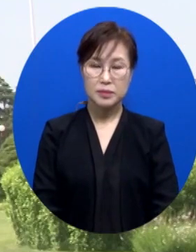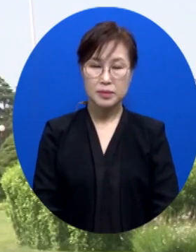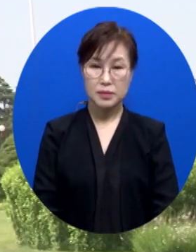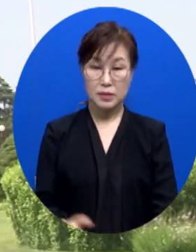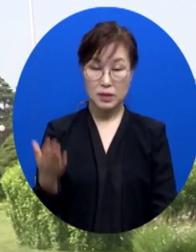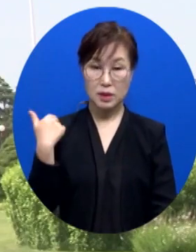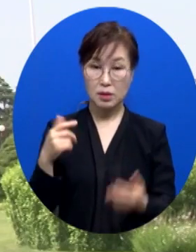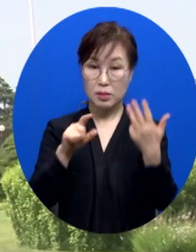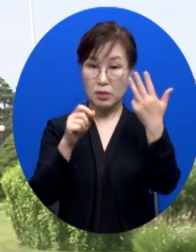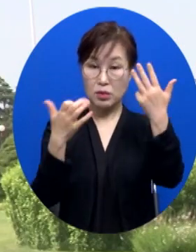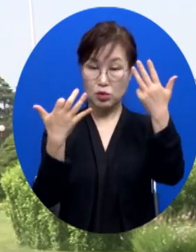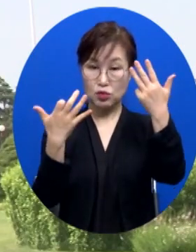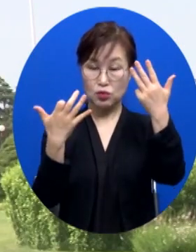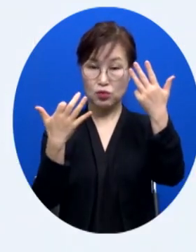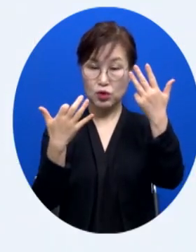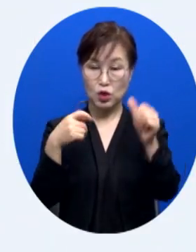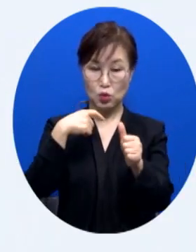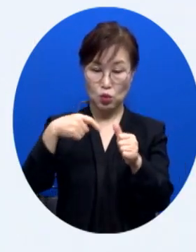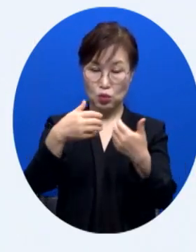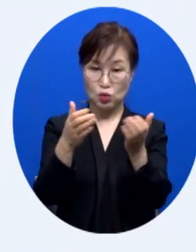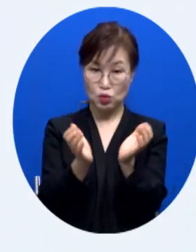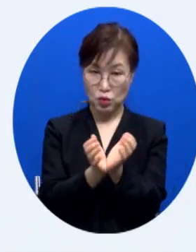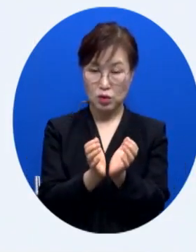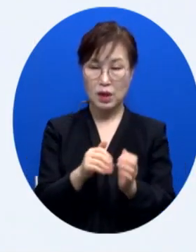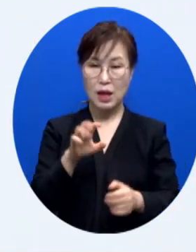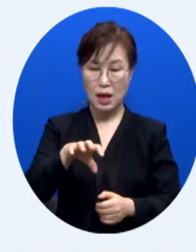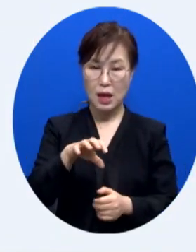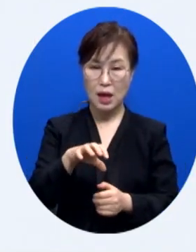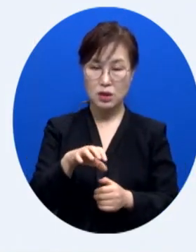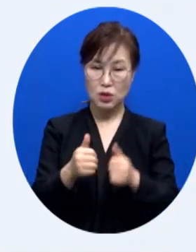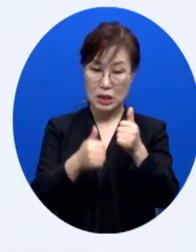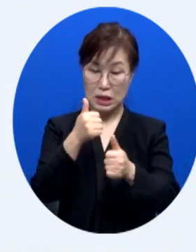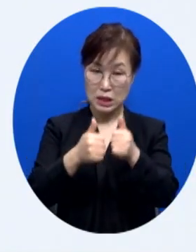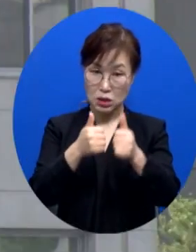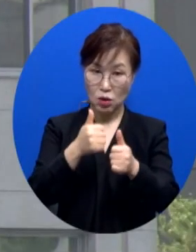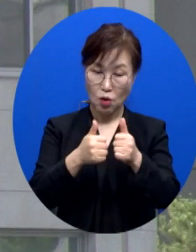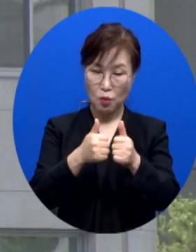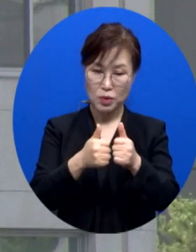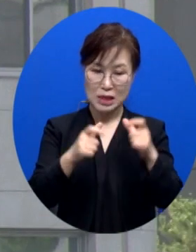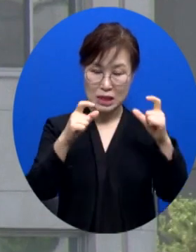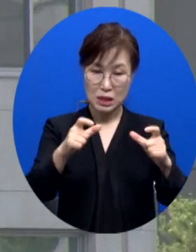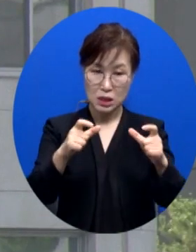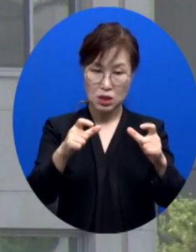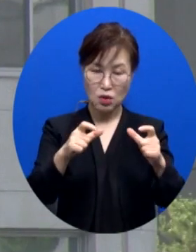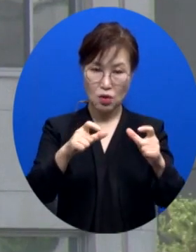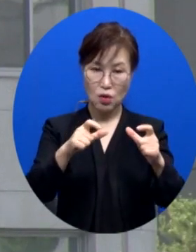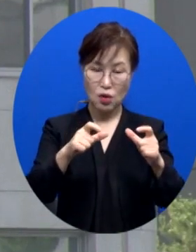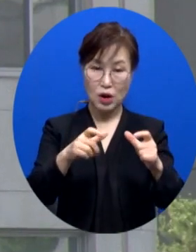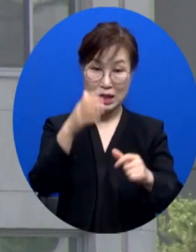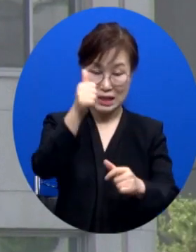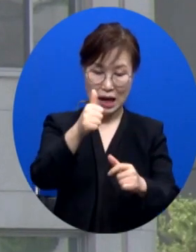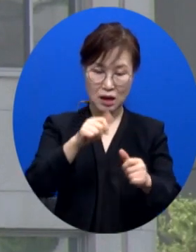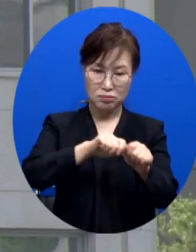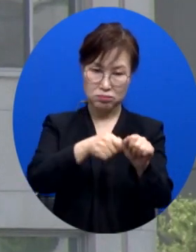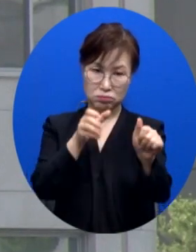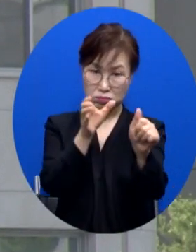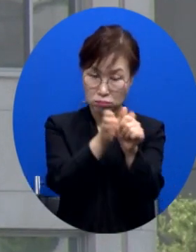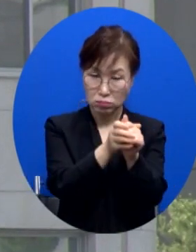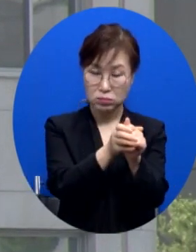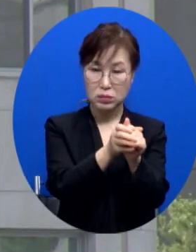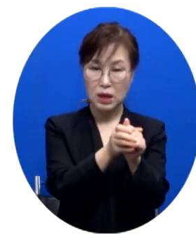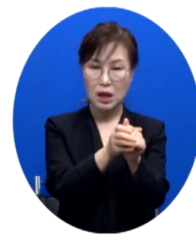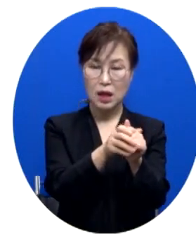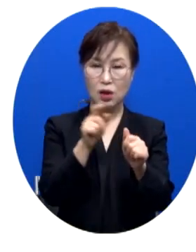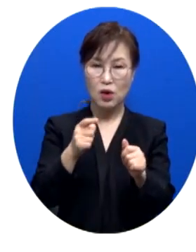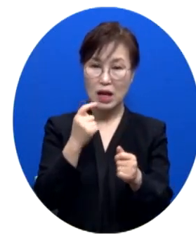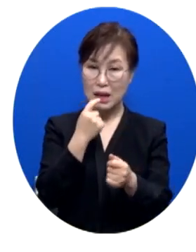19일 국회 교육위원회에서는 사립학교 교원 채용시험을 시도교육감에게 강제로 위탁시키는 사립학교법 개정안이